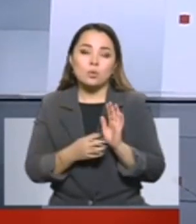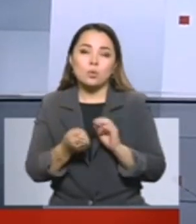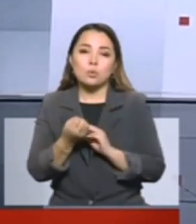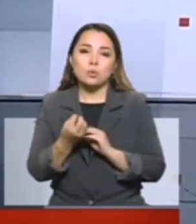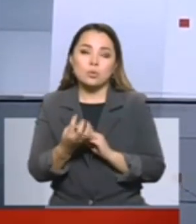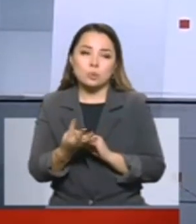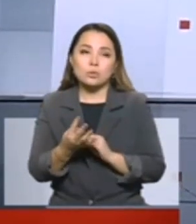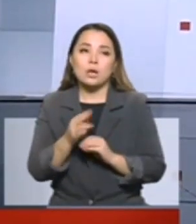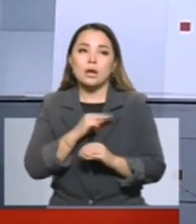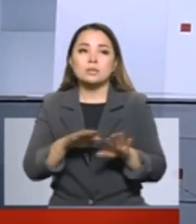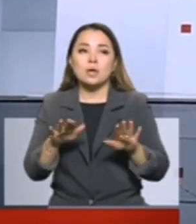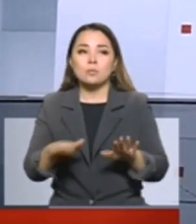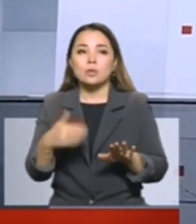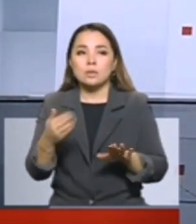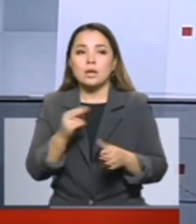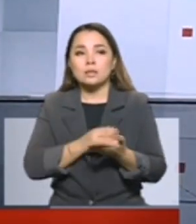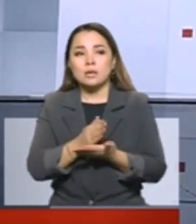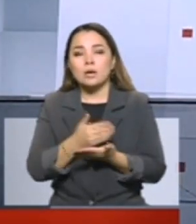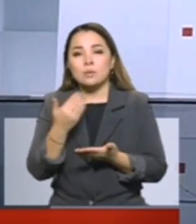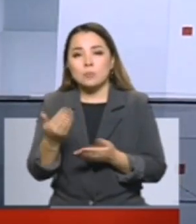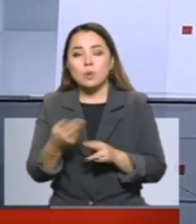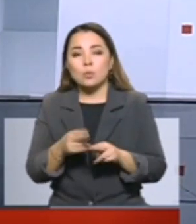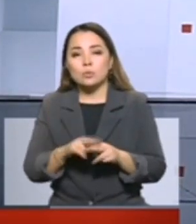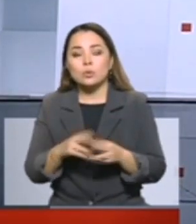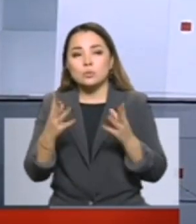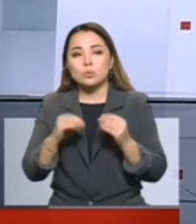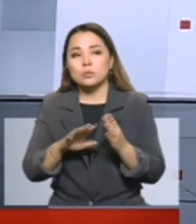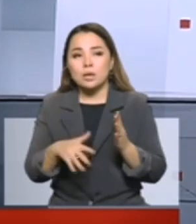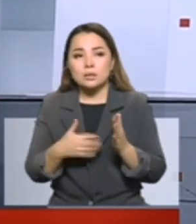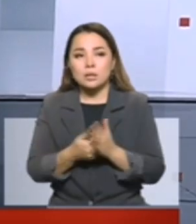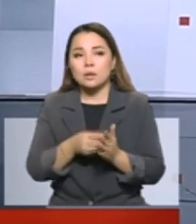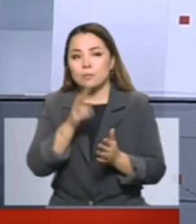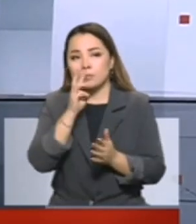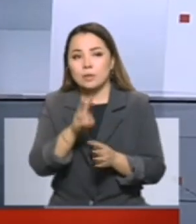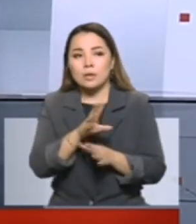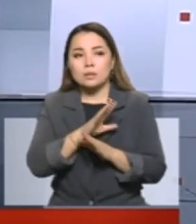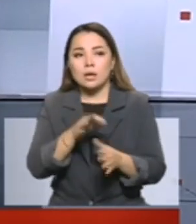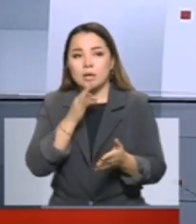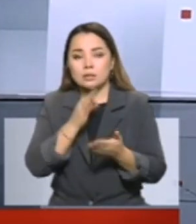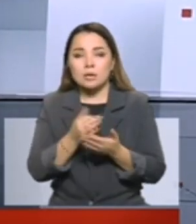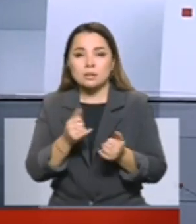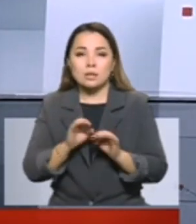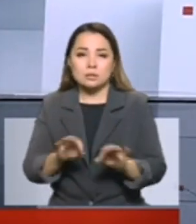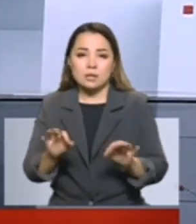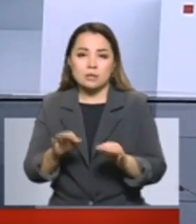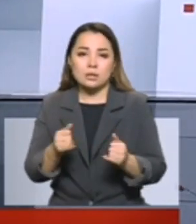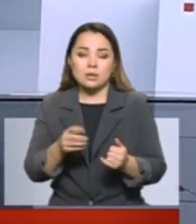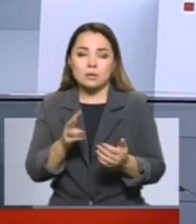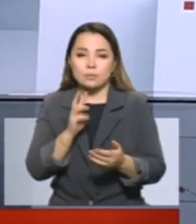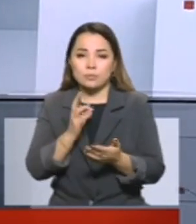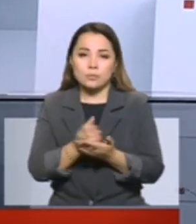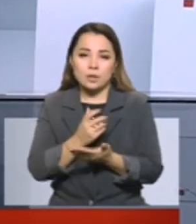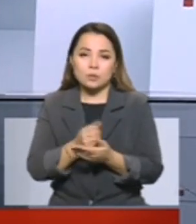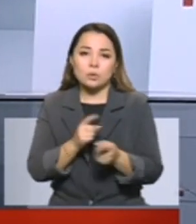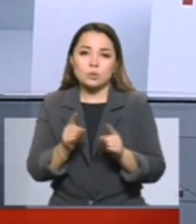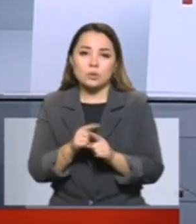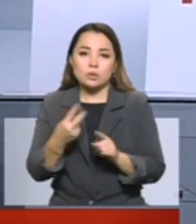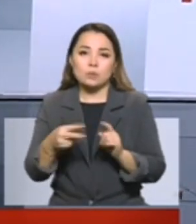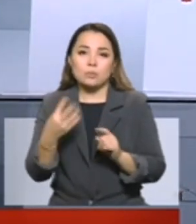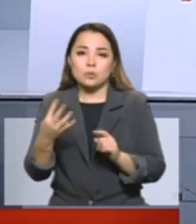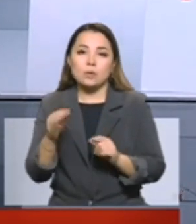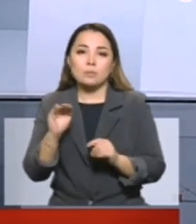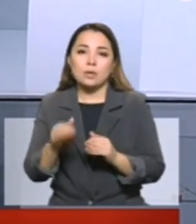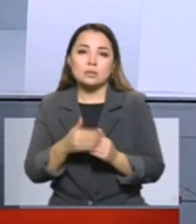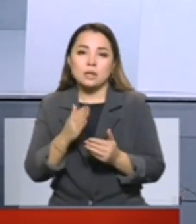914 кәсіпорын қызметкерлеріне осы күнге дейін жалақы төлемей келген екенін айтады. Еңбек ақысын даулап жүргендер бүгінде